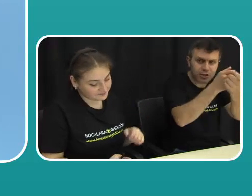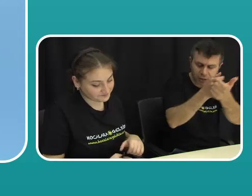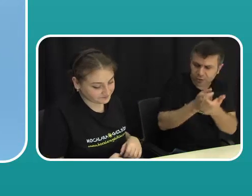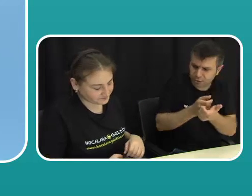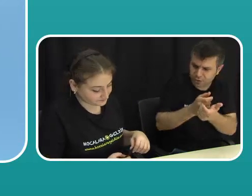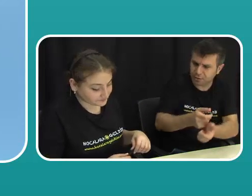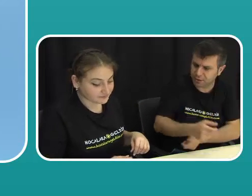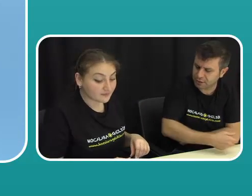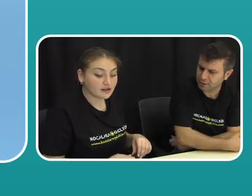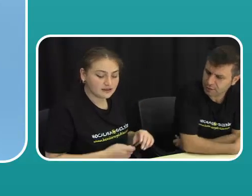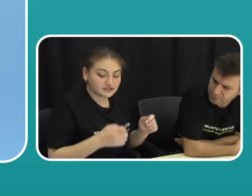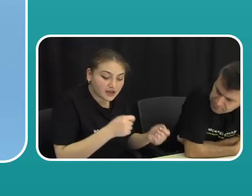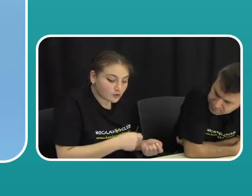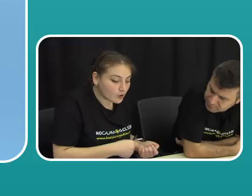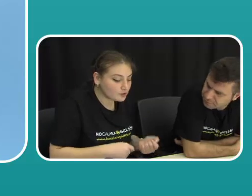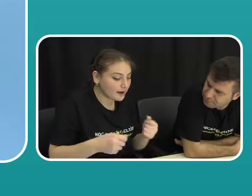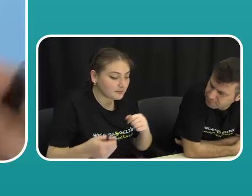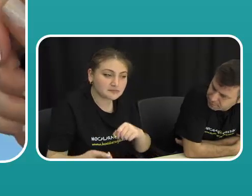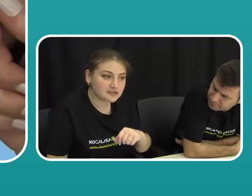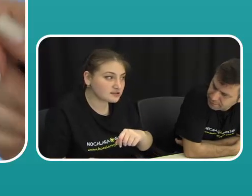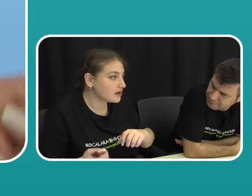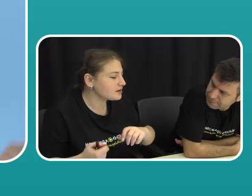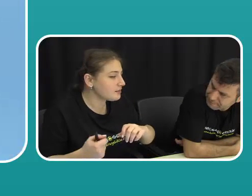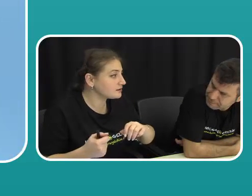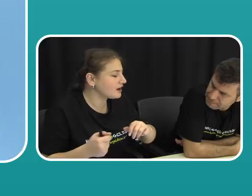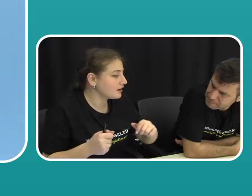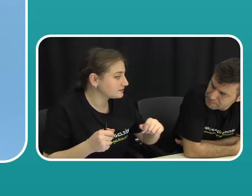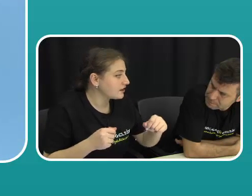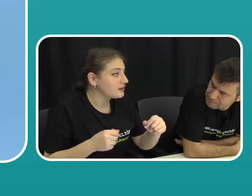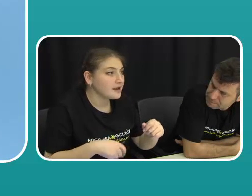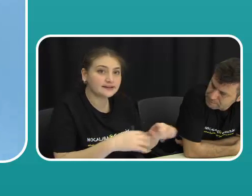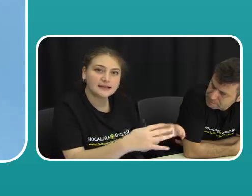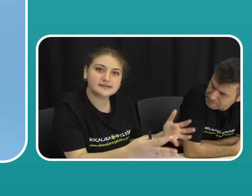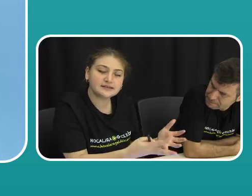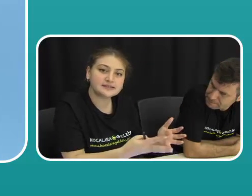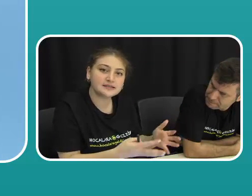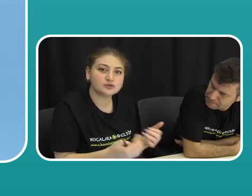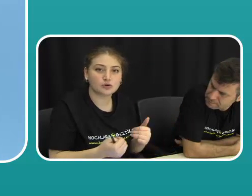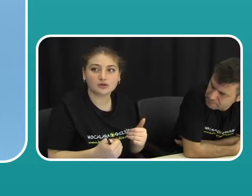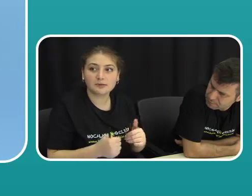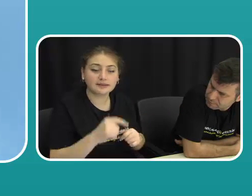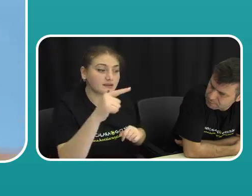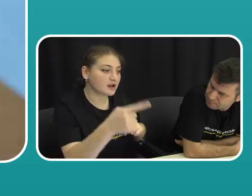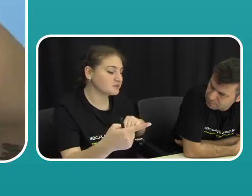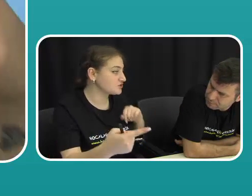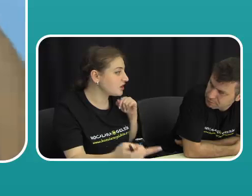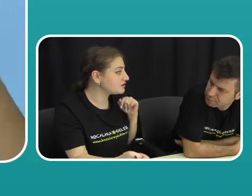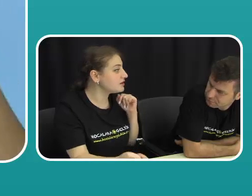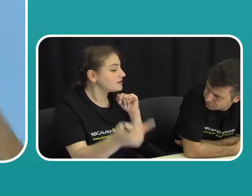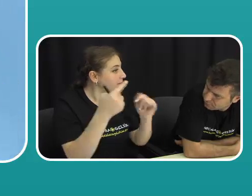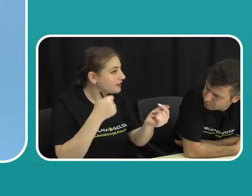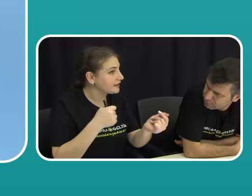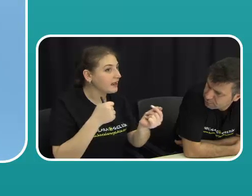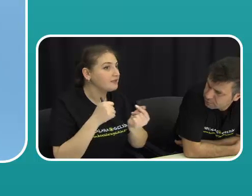namazından çıkanları gözlemledik çay koyd di bayram namazından çıkanlara baktı ardından hediyelerini hazırladı torunlarını bekledi kapısı